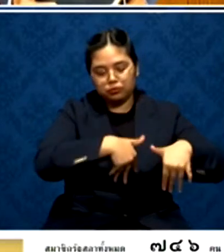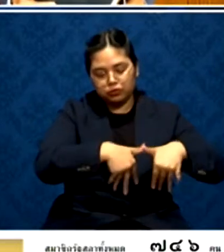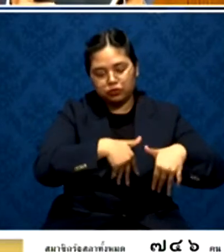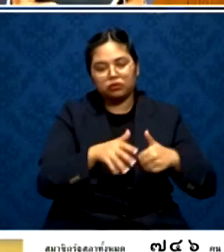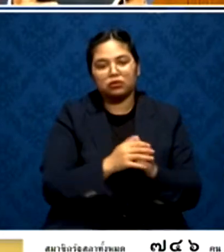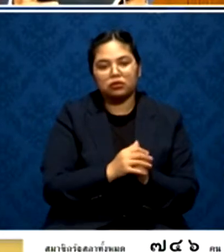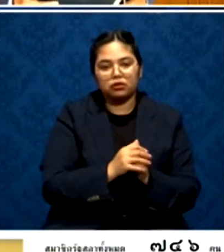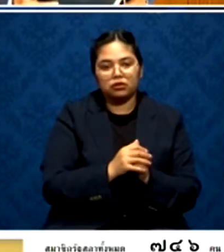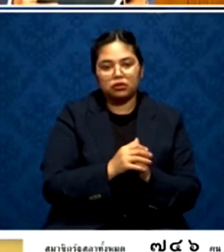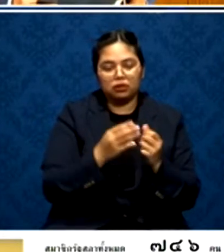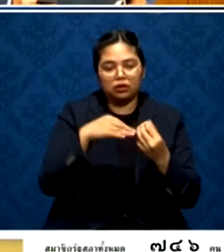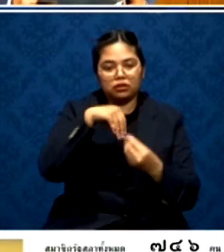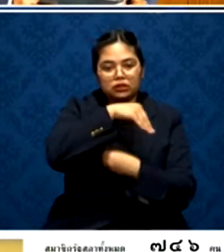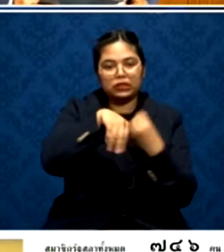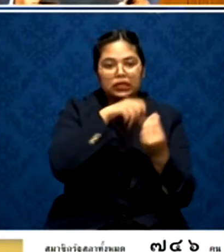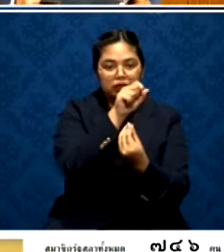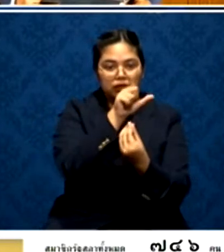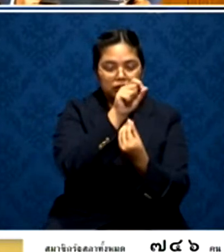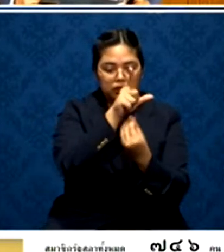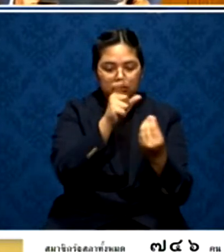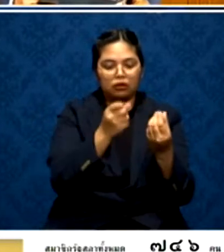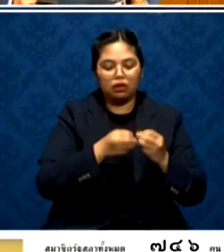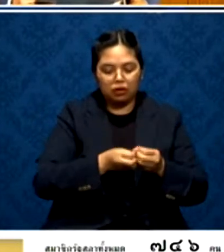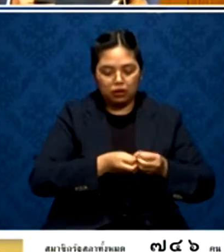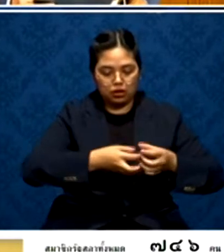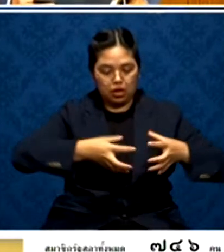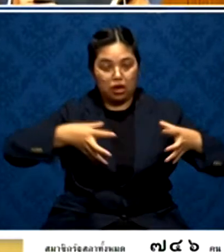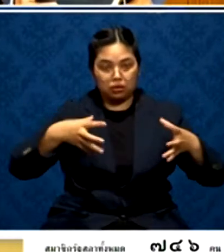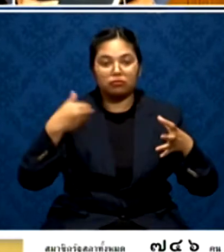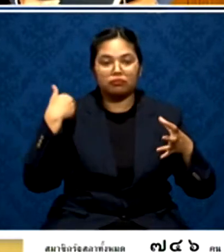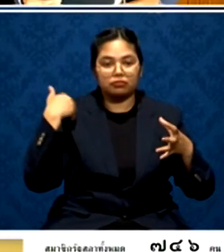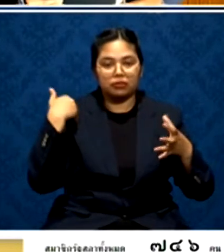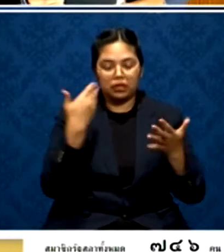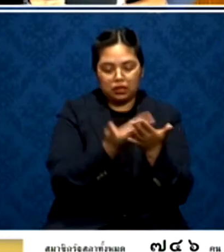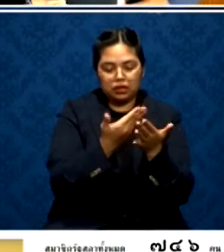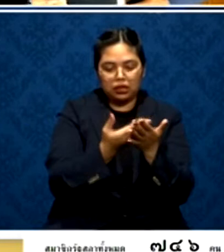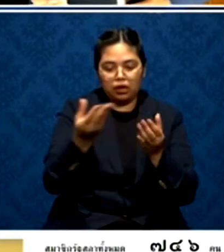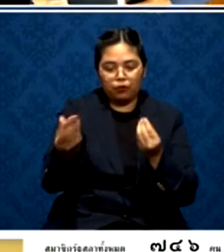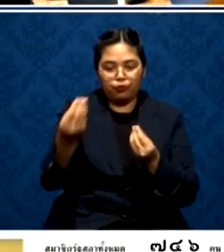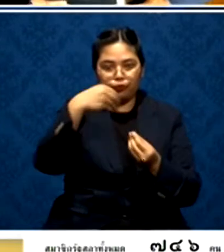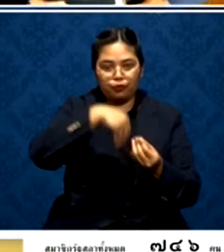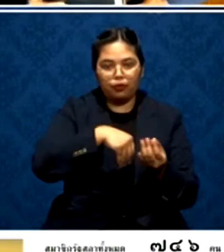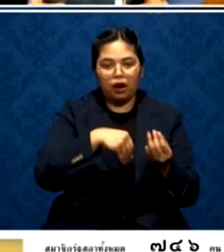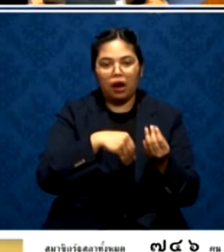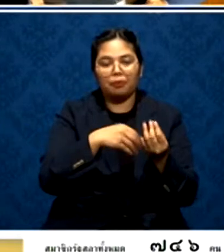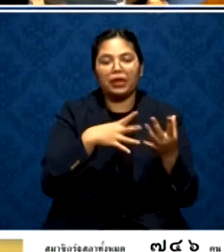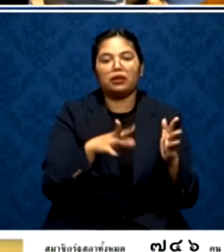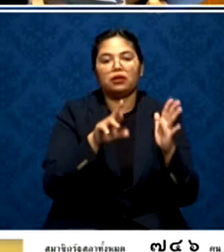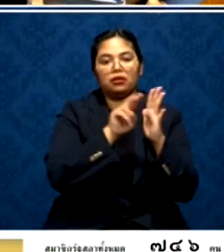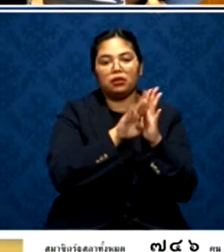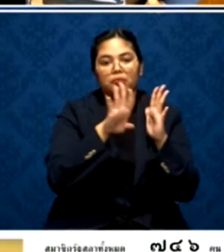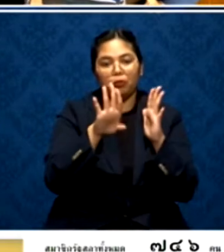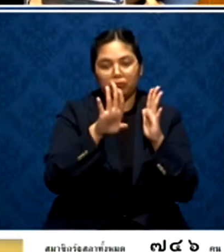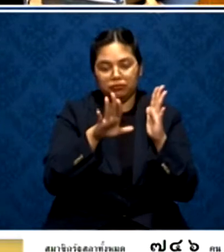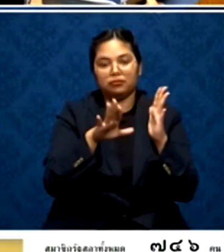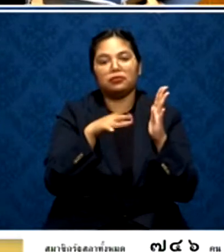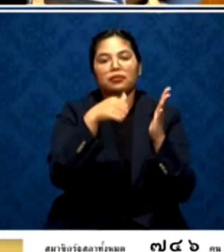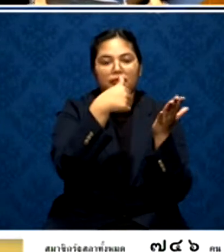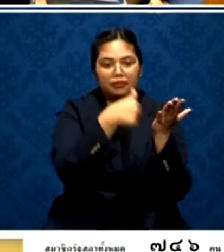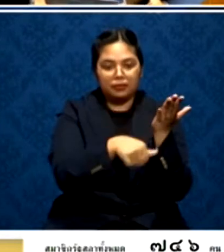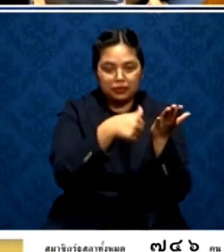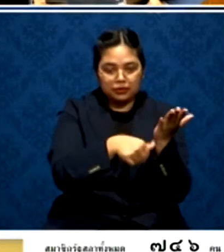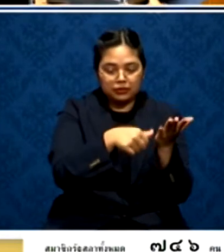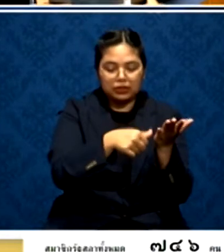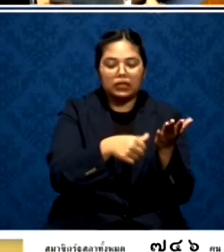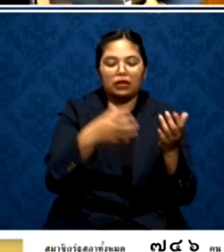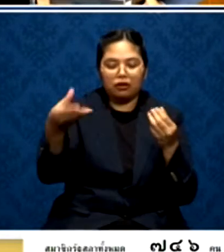างเศรษฐกิจของประเทศซึ่งเม็ดเงินดังกล่าวจะเข้าสู่ระบบภาษีที่จะนำไปใช้การดำเนินนโยบายต่อไป